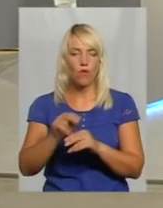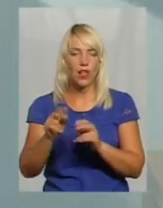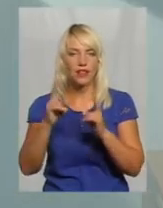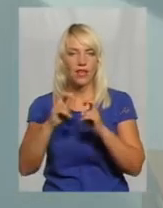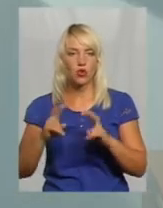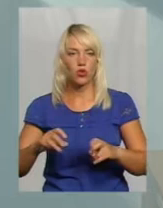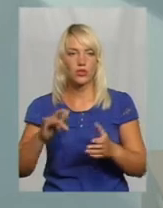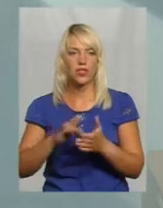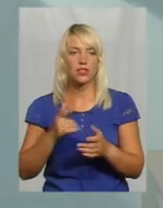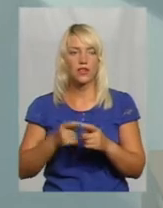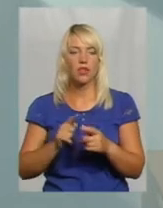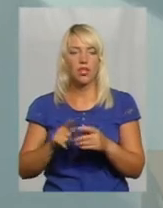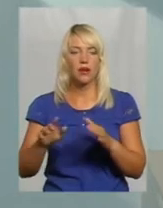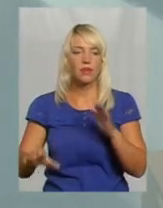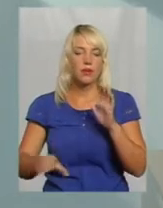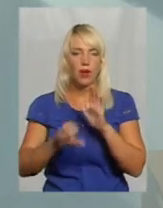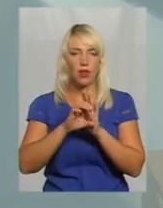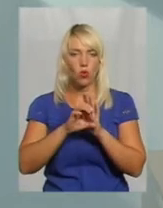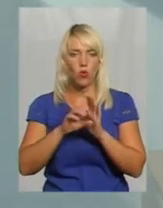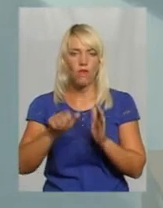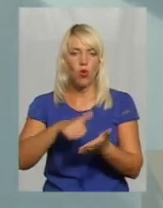підпорядковані напряму і головному лікарю, начмеду